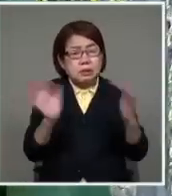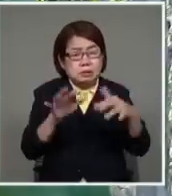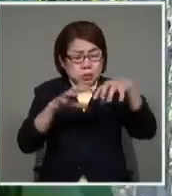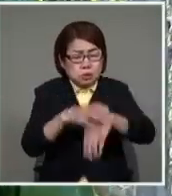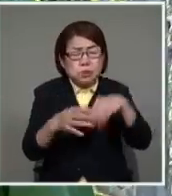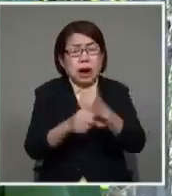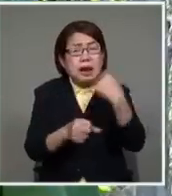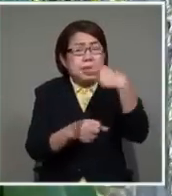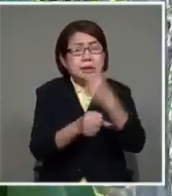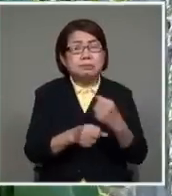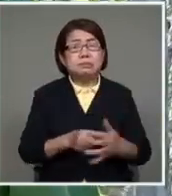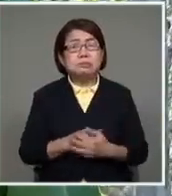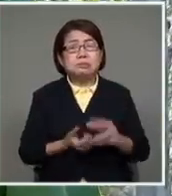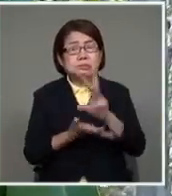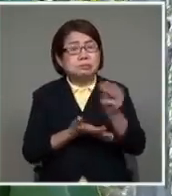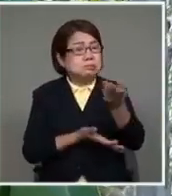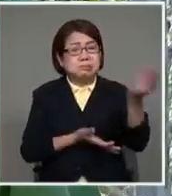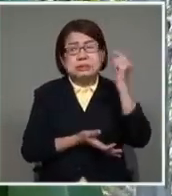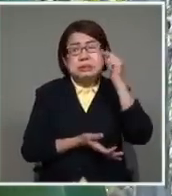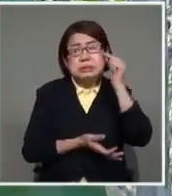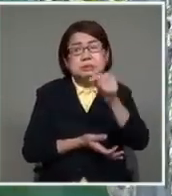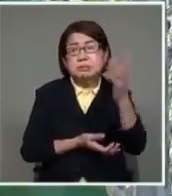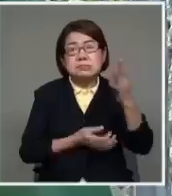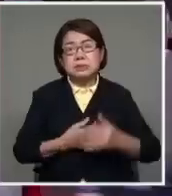กมูลนิธิเนี่ยไม่เคยได้คิดนะครับ